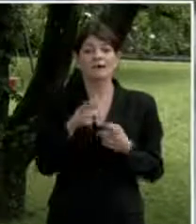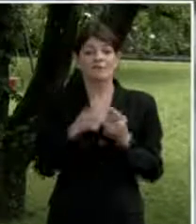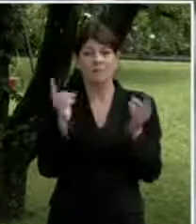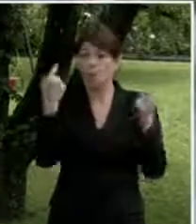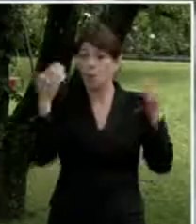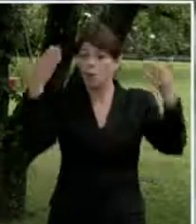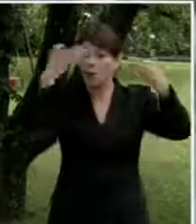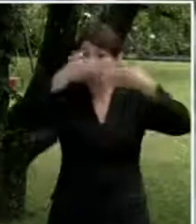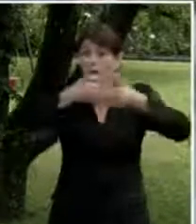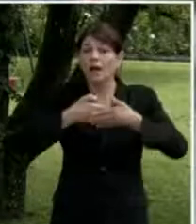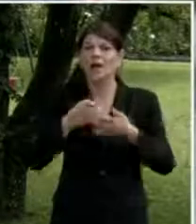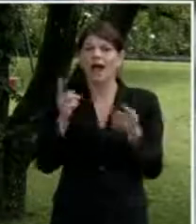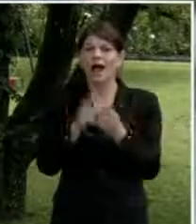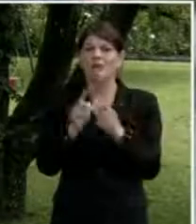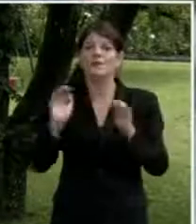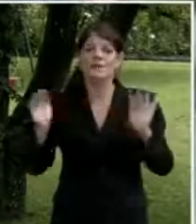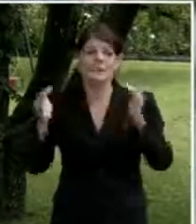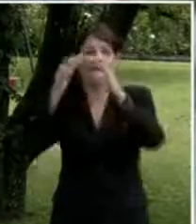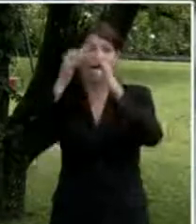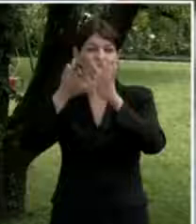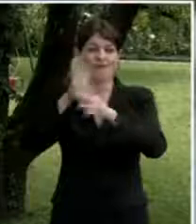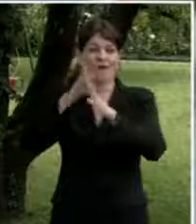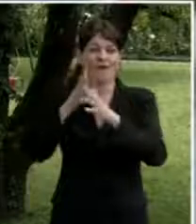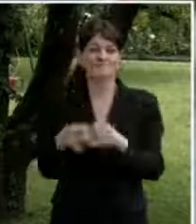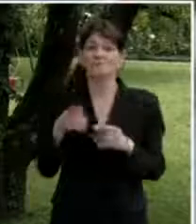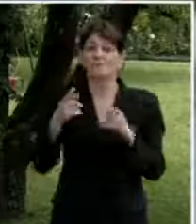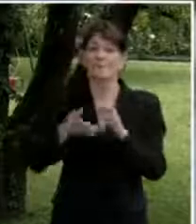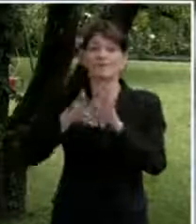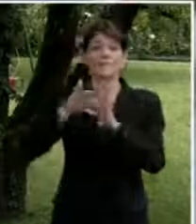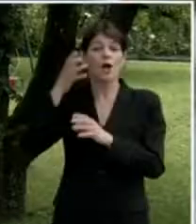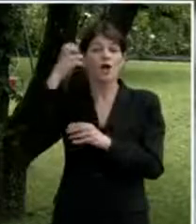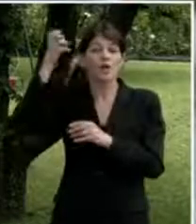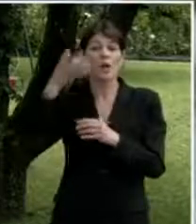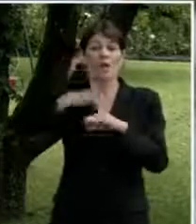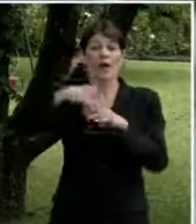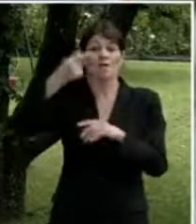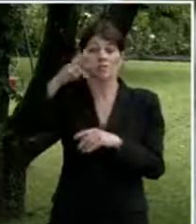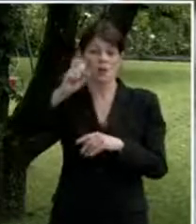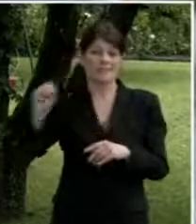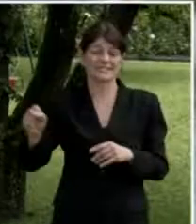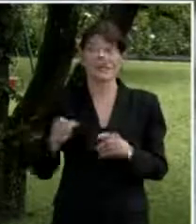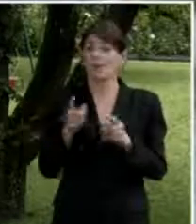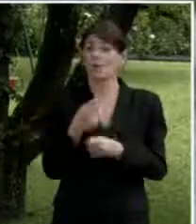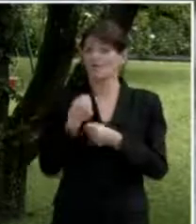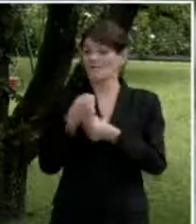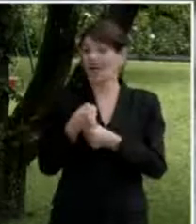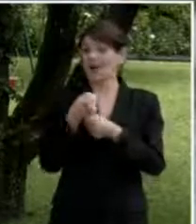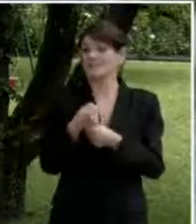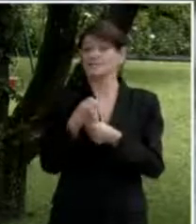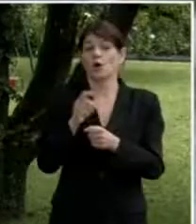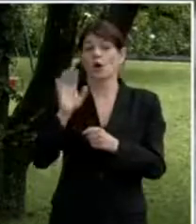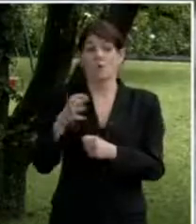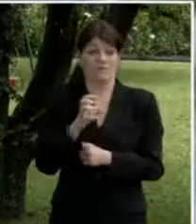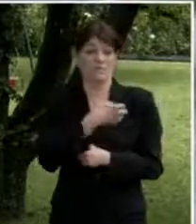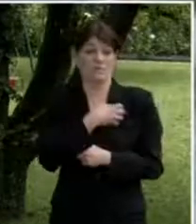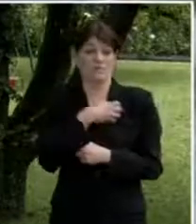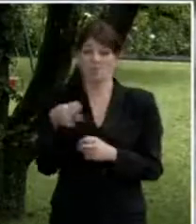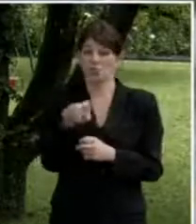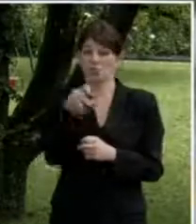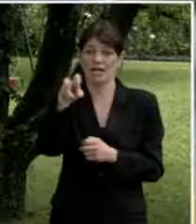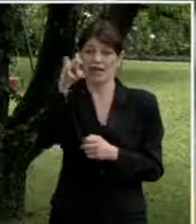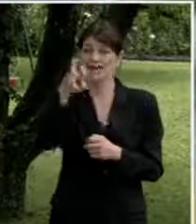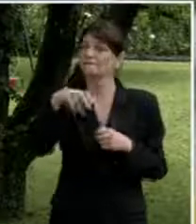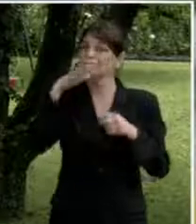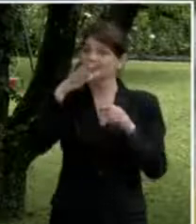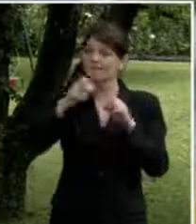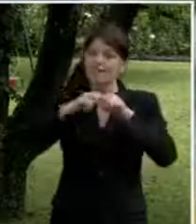Eindunkeln auch die Höhenfeuer, die Feuerkrone auf Durs und der Fackelzug über den Fürstensteig über das